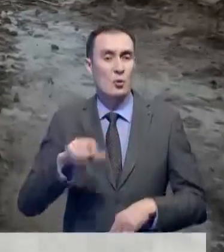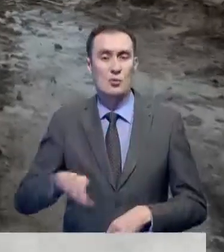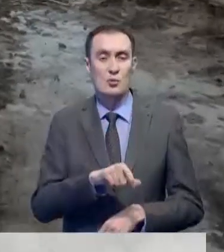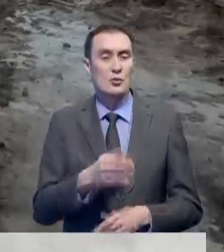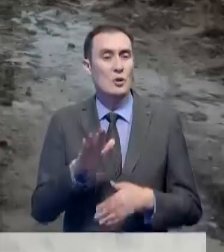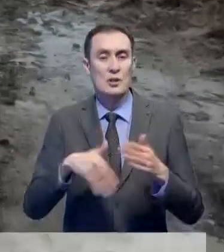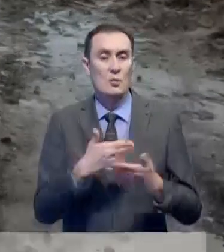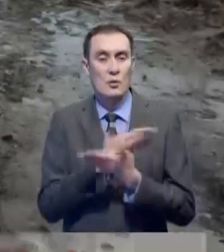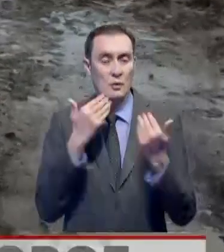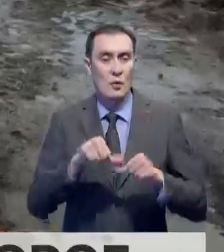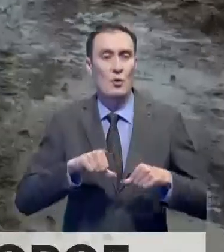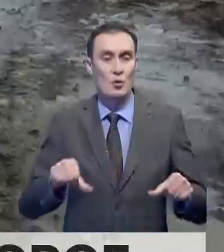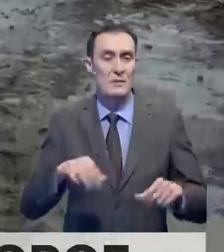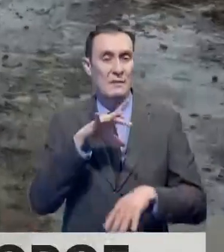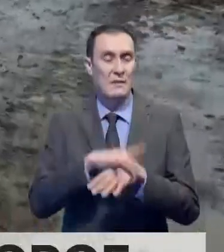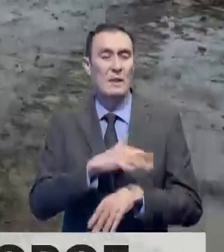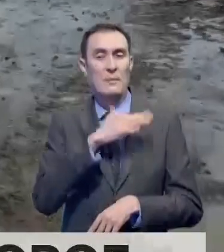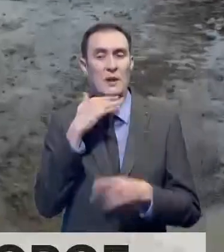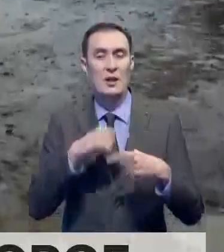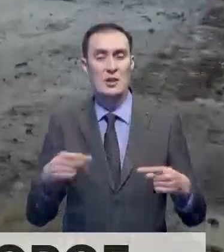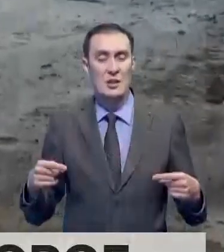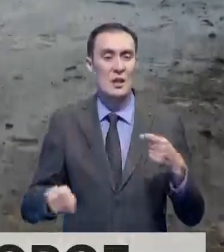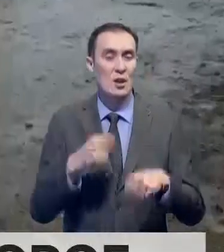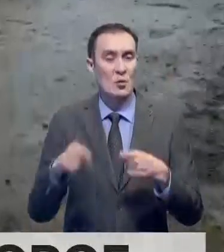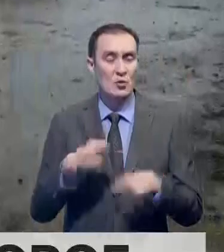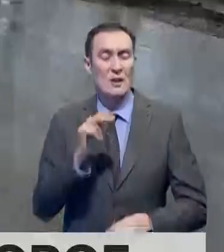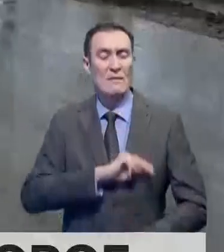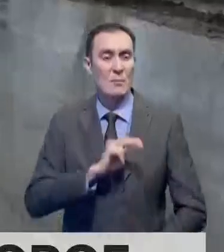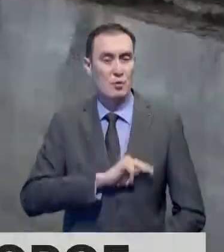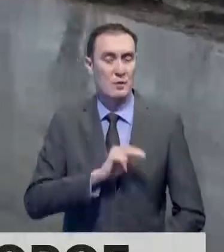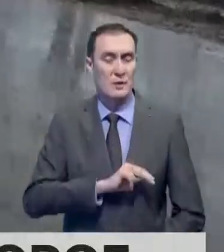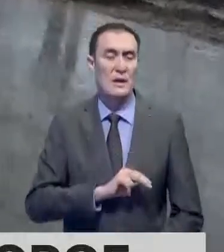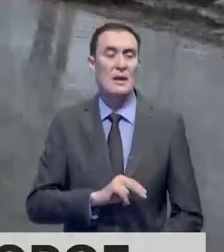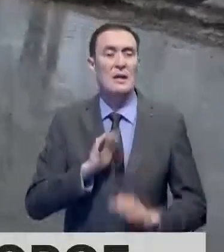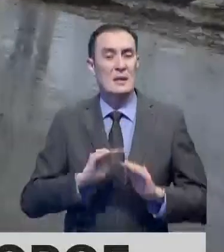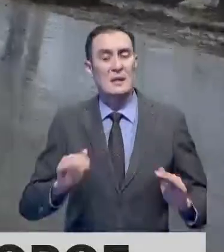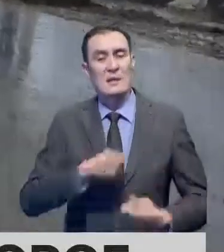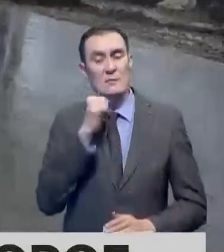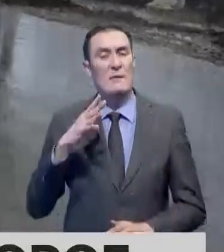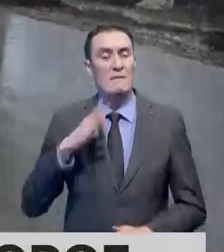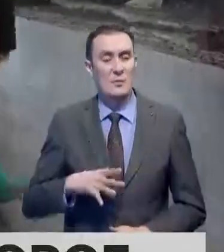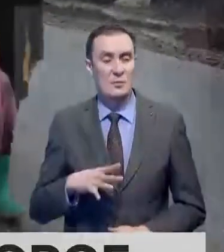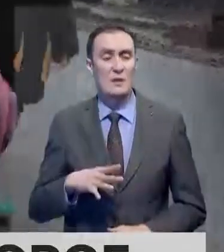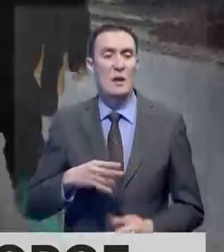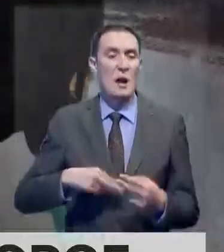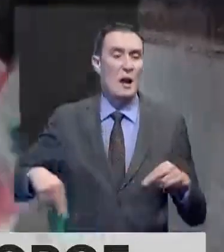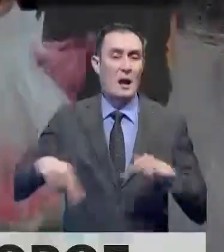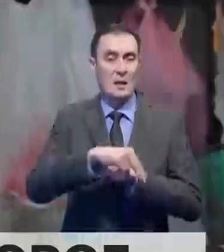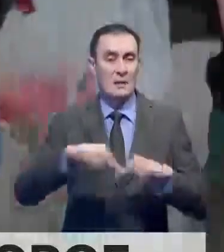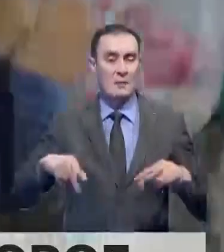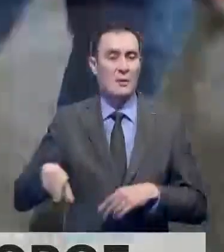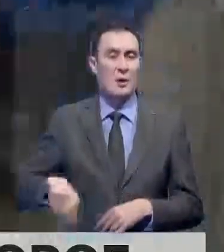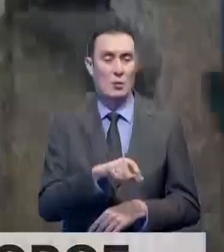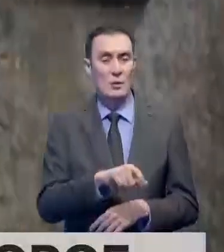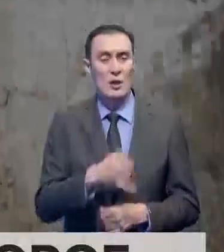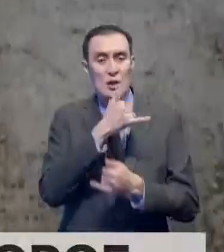не принят. Комиссия выявила многочисленные нарушения в работе. Дети и взрослые вынуждены ходить по проезжей части. По обочинам